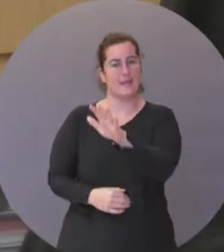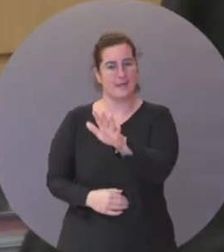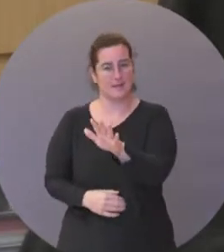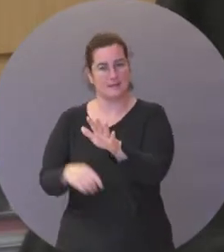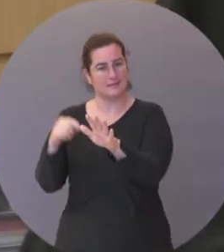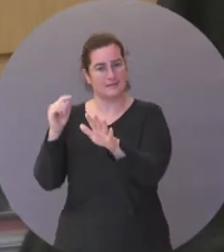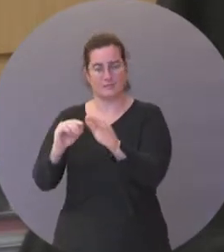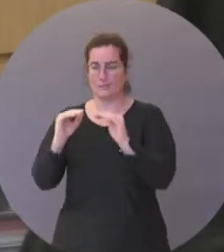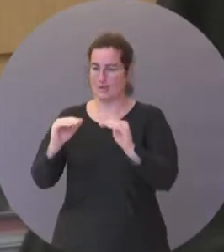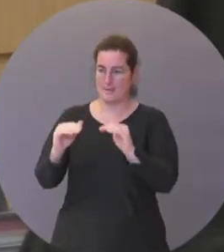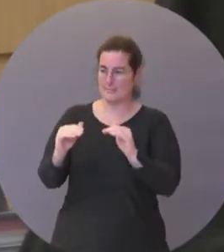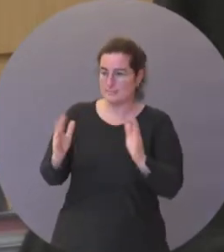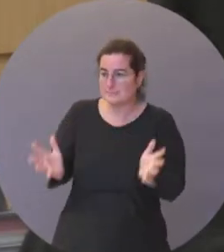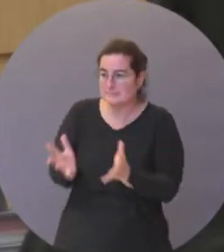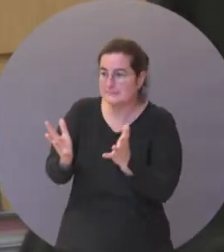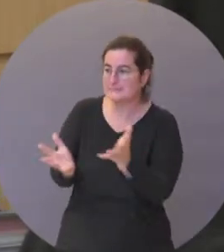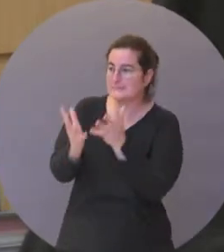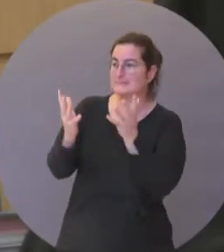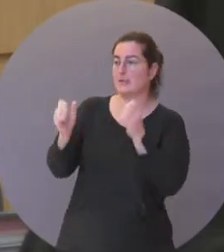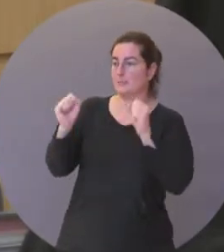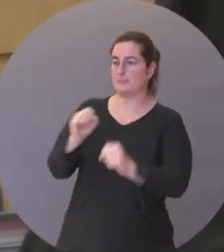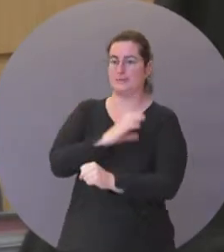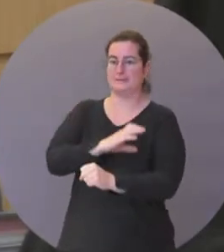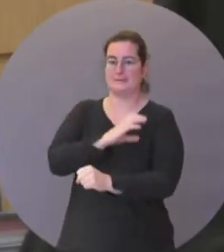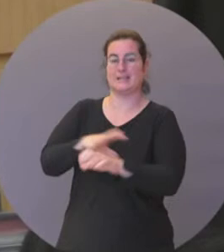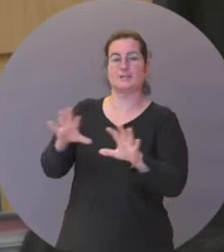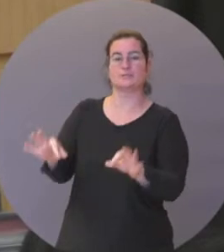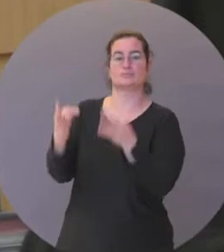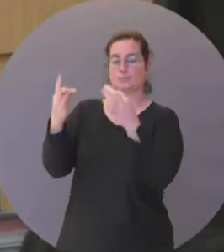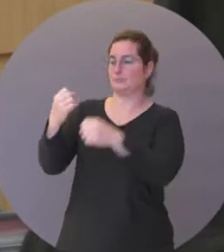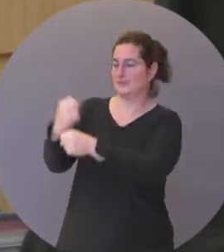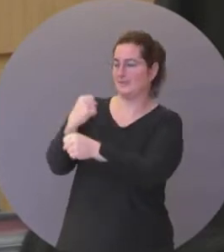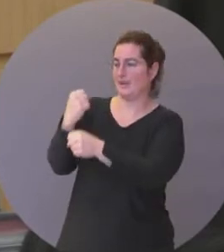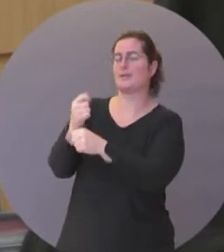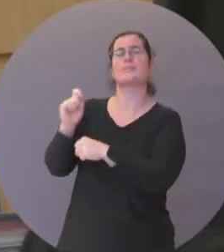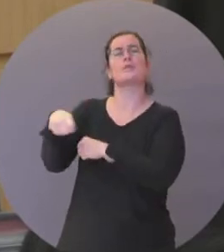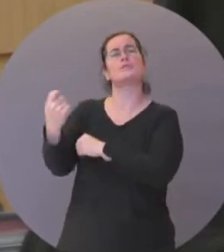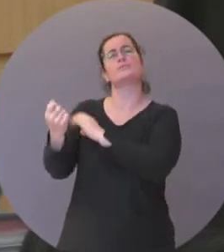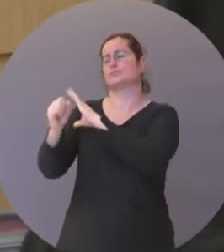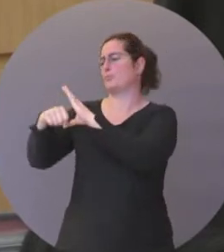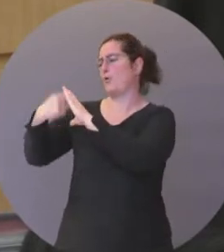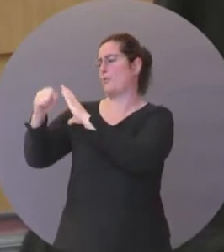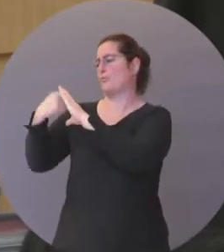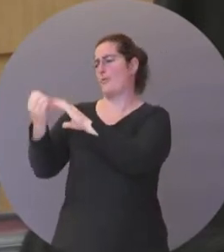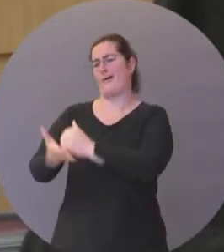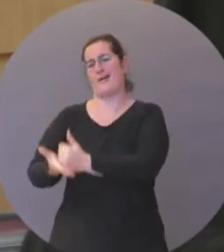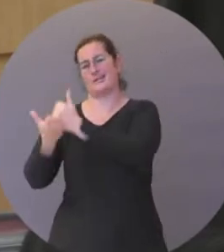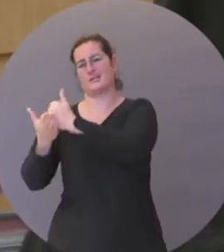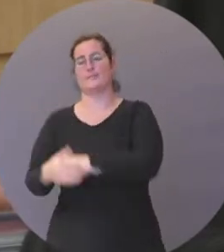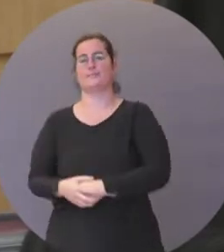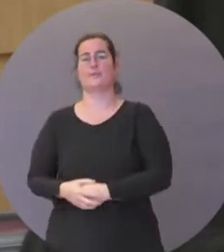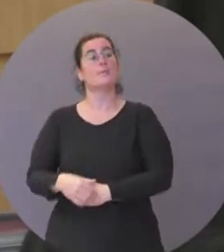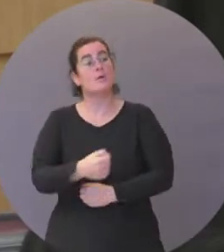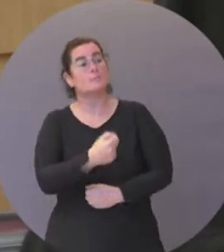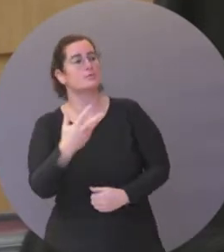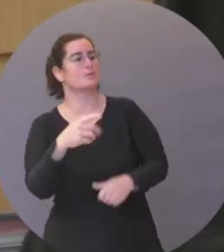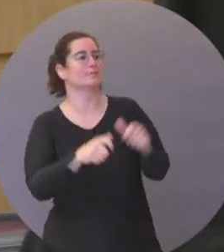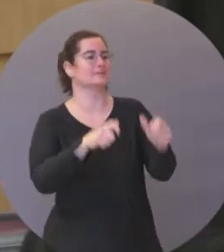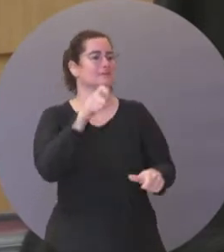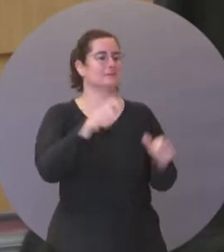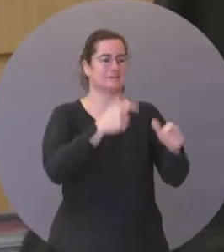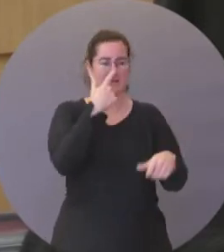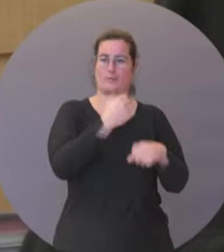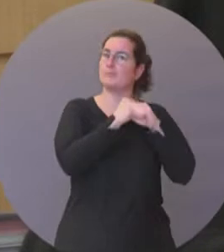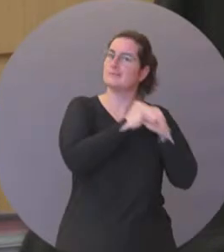accès au marché du travail où il recevront la pluie de Pôle emploi mais pour d'autres diverses contraintes plus ou moins sévères